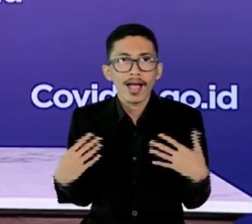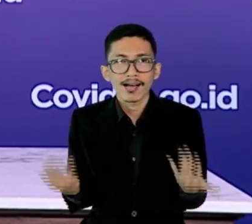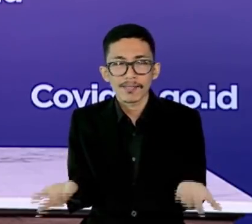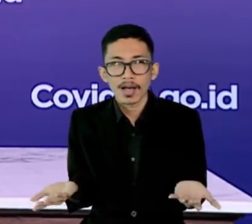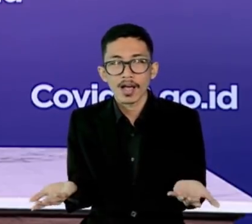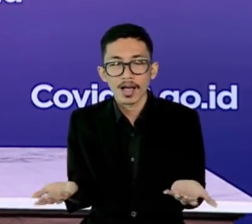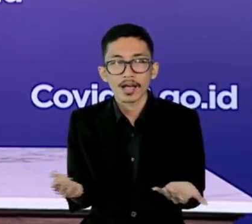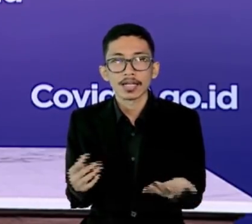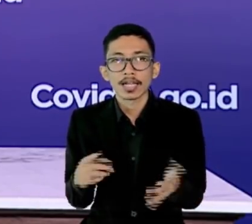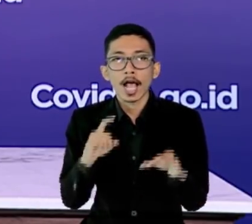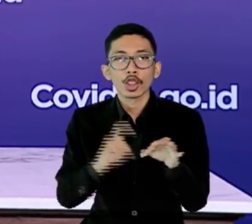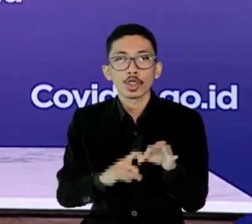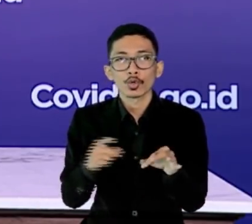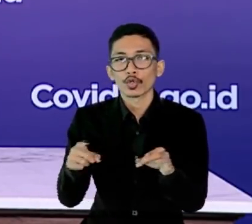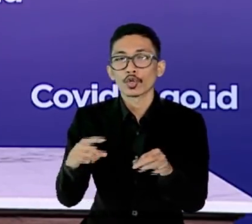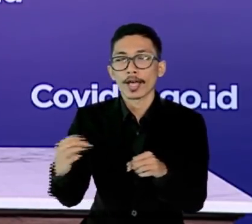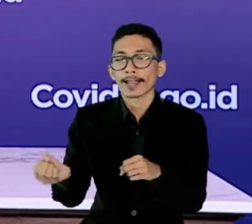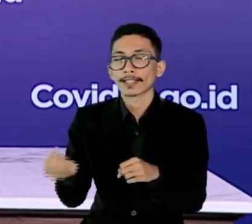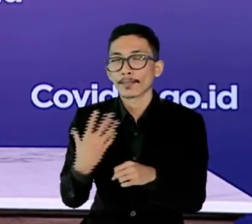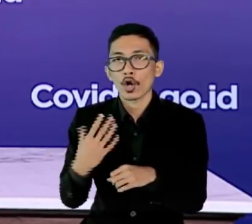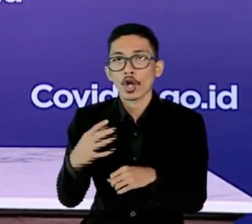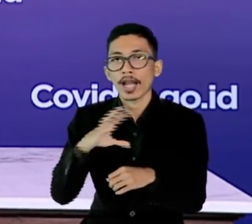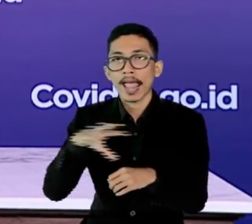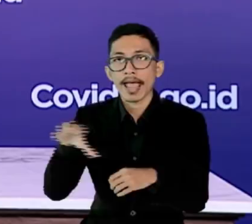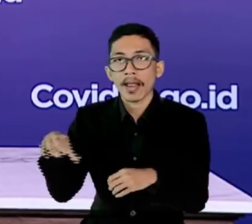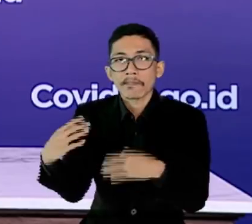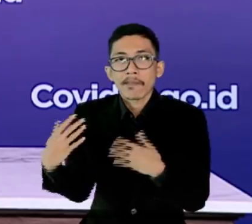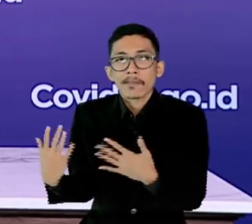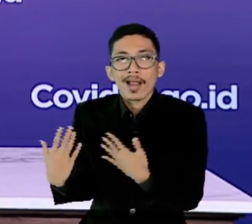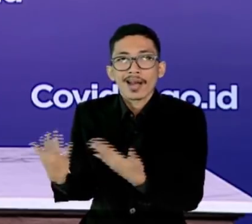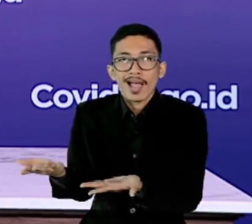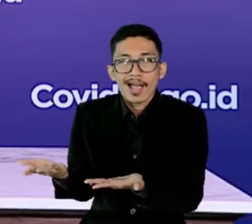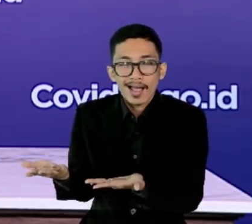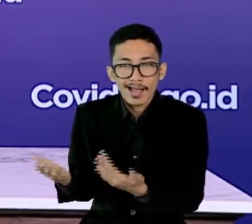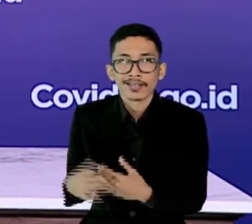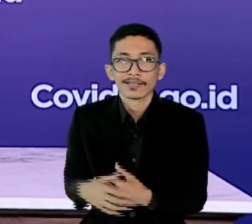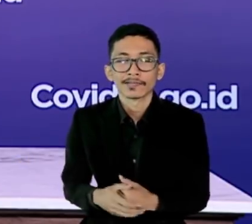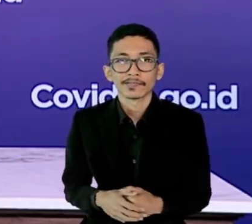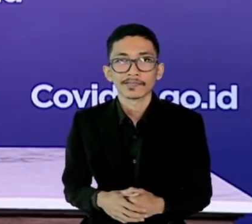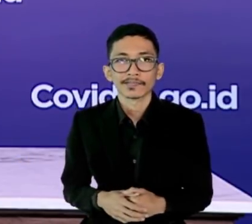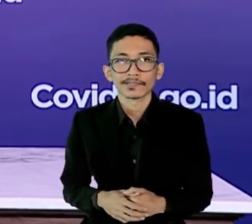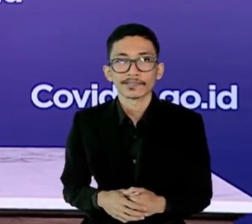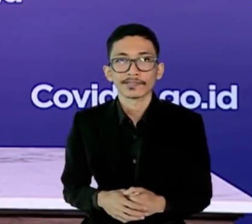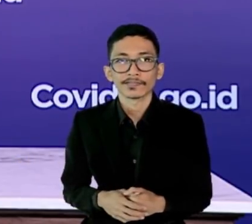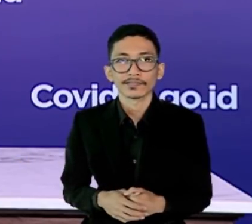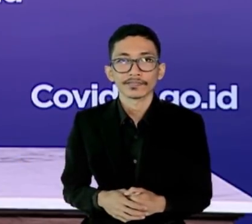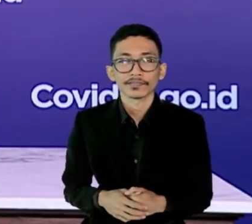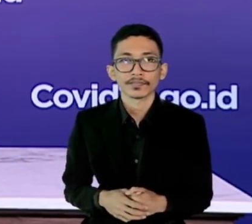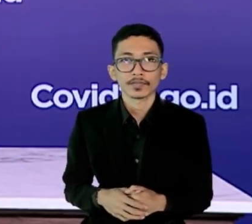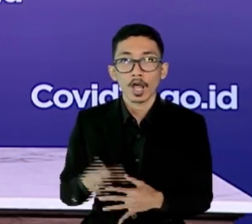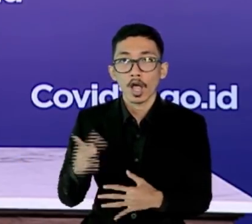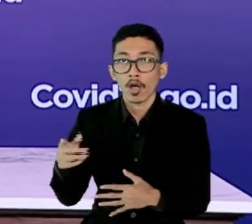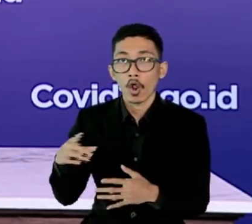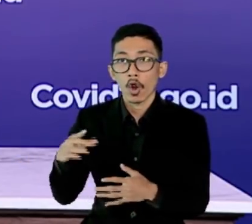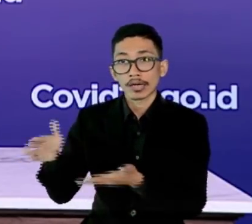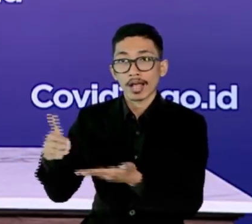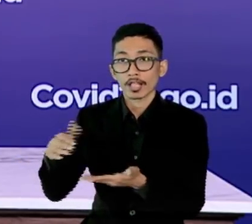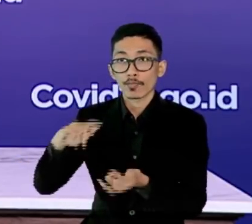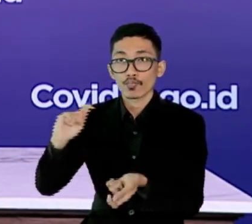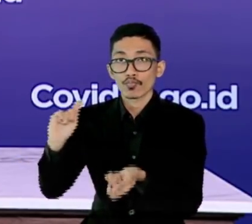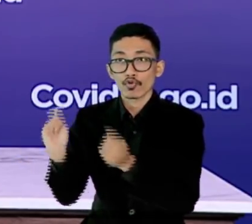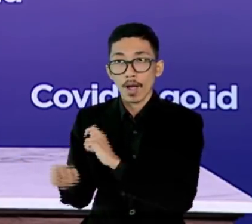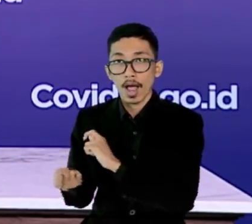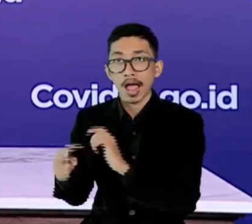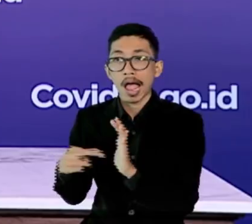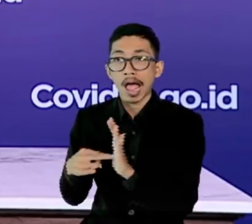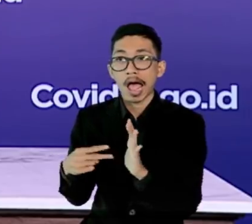kapasitas respons daerah. Oleh karena itu, perubahan pada salah satu aspek belum tentu mampu secara langsung memberikan